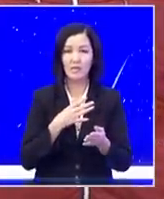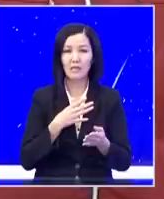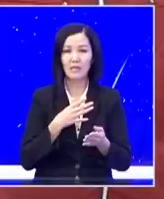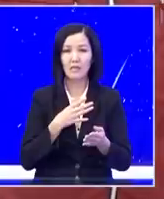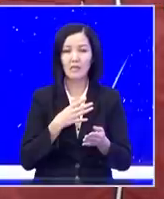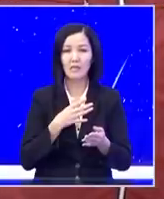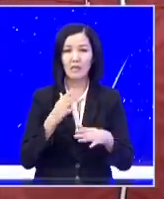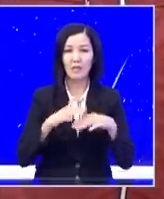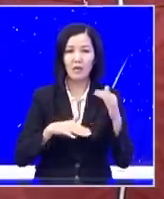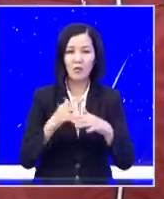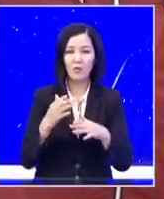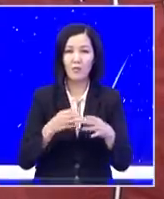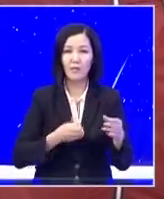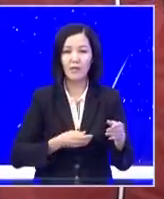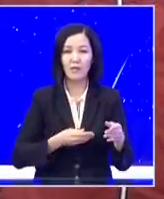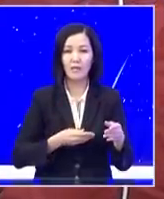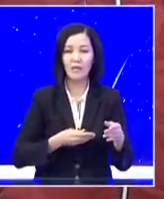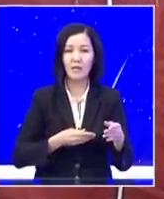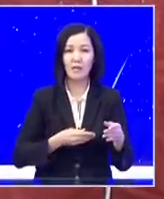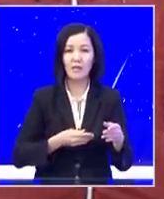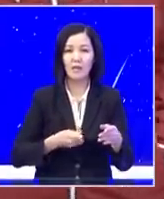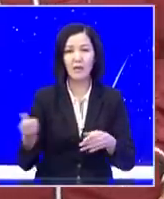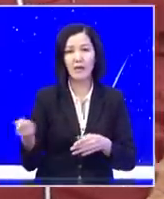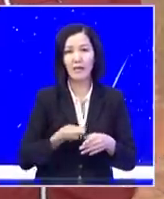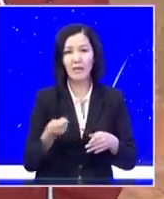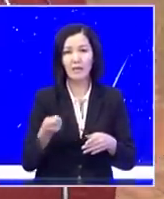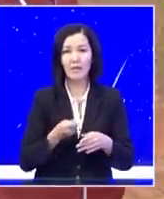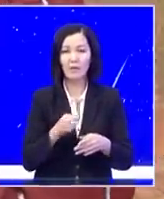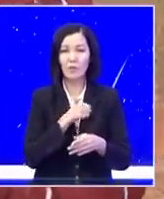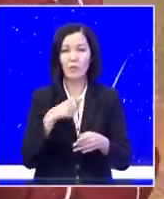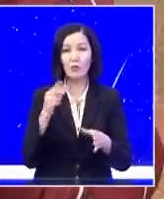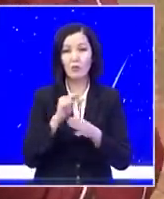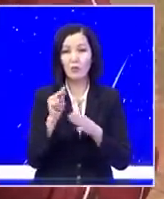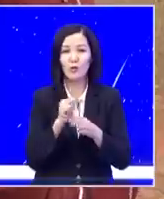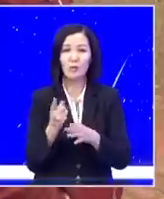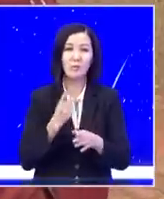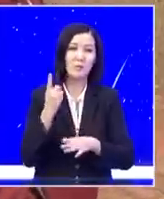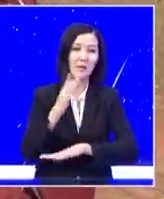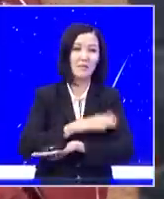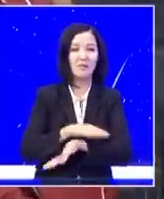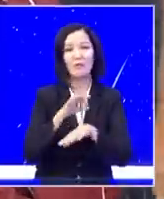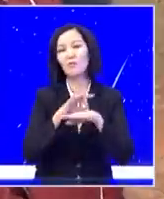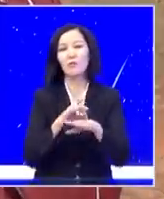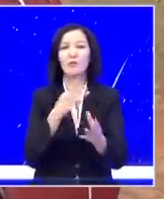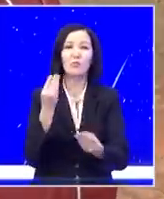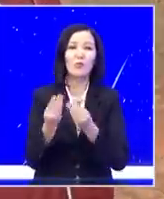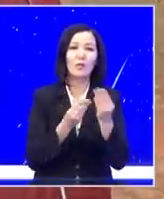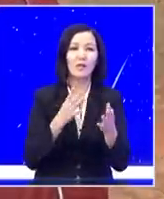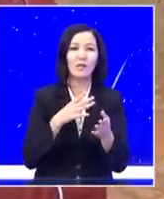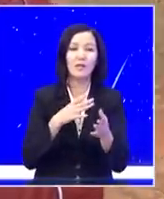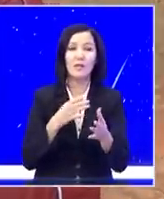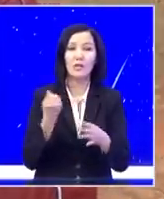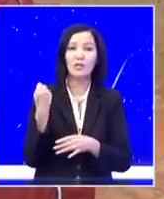қолымен бірдей, екі ракеткісін ұстап тұрып, ондайды былай алады деп өзі көрсетіп, жаңағы шеберлік сабағын өткізіп тұрып ойнап, жеңуге